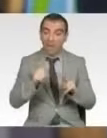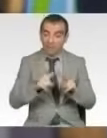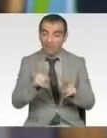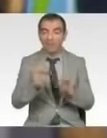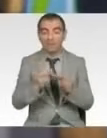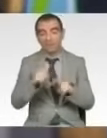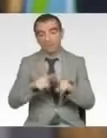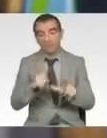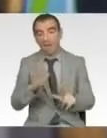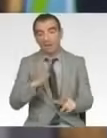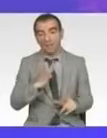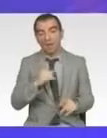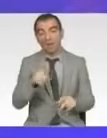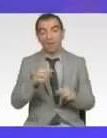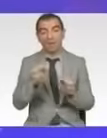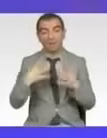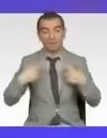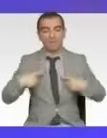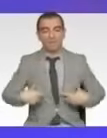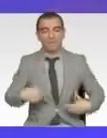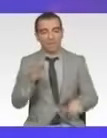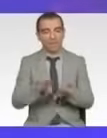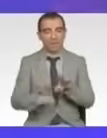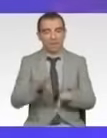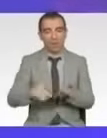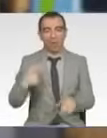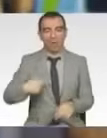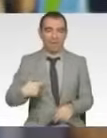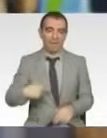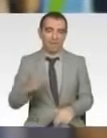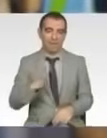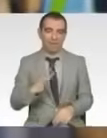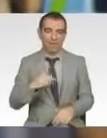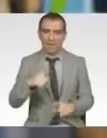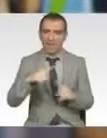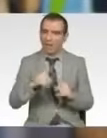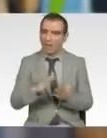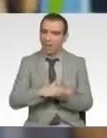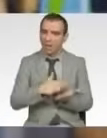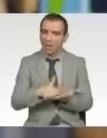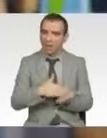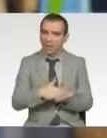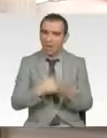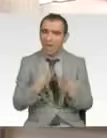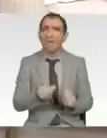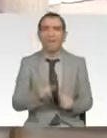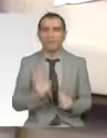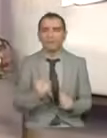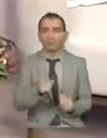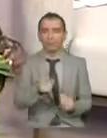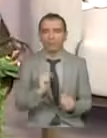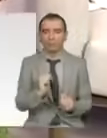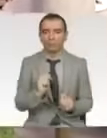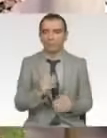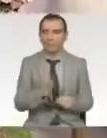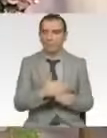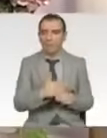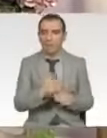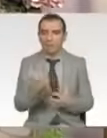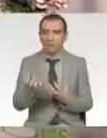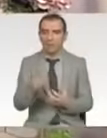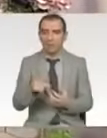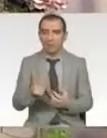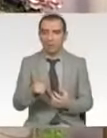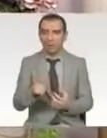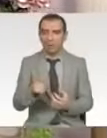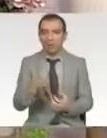da girdiği her şeyde bedeni dengeleyici özelliği çok fazla var. Ve tereyağını eritmiyoruz. Evet, eritmiyoruz. Neden ocakta falan değil dedim,